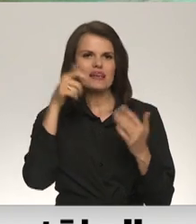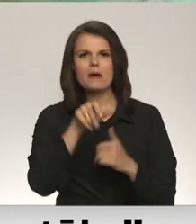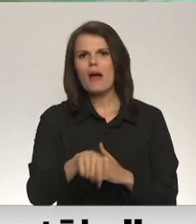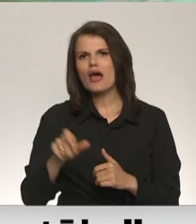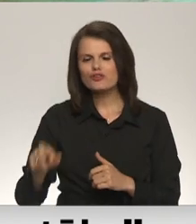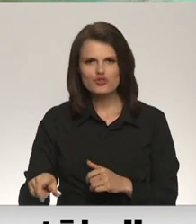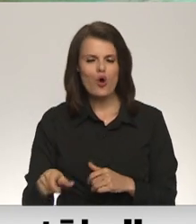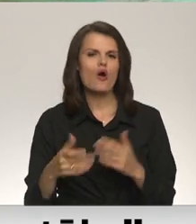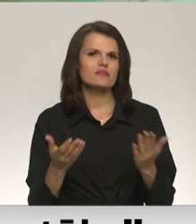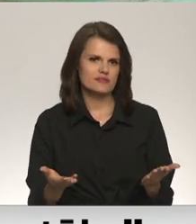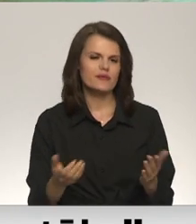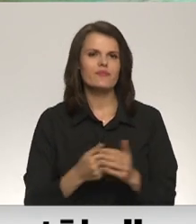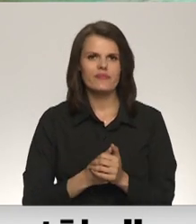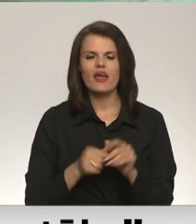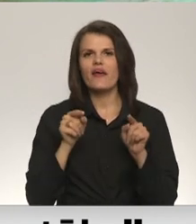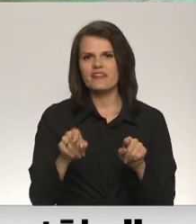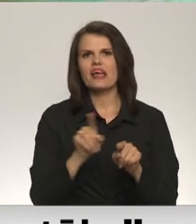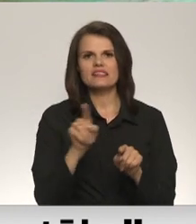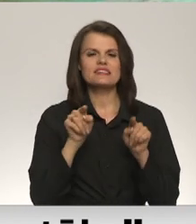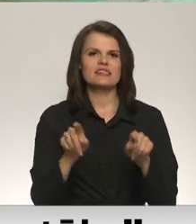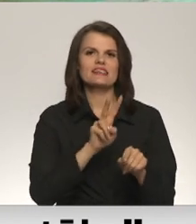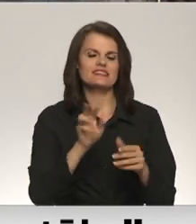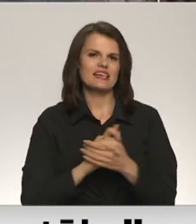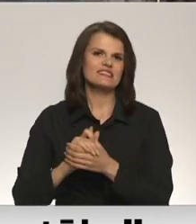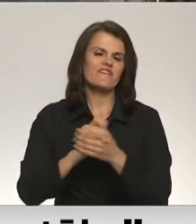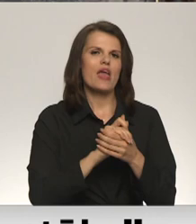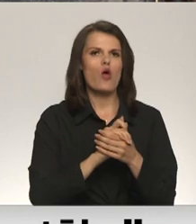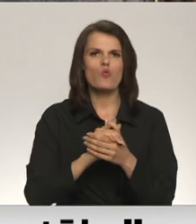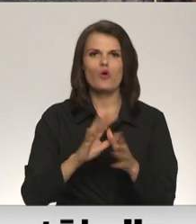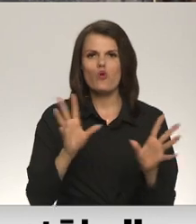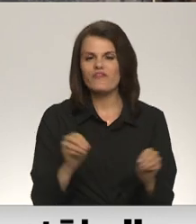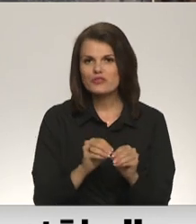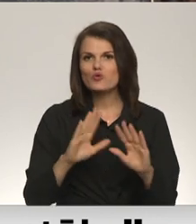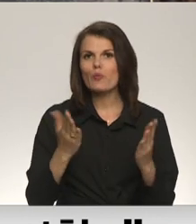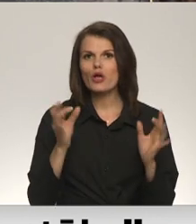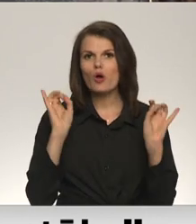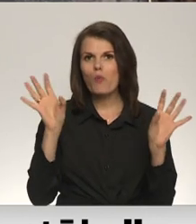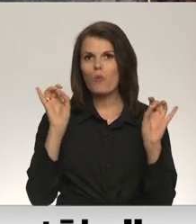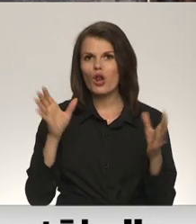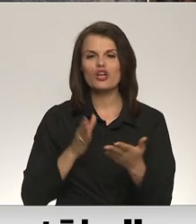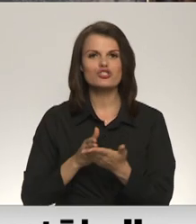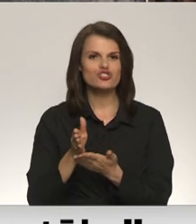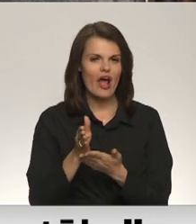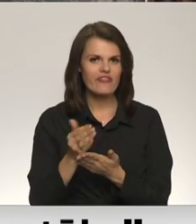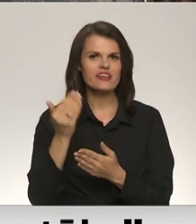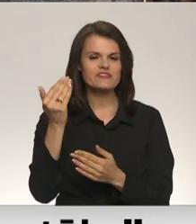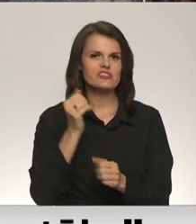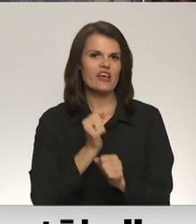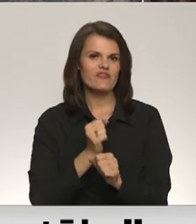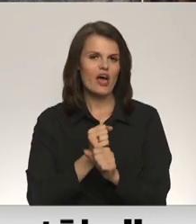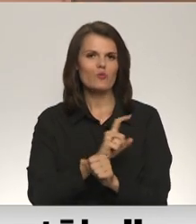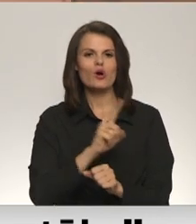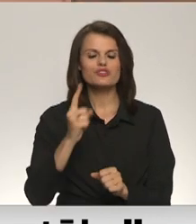personas, tā kā, nu, tas arī ir tas, kas vieno to visu. Tomēr populārākais žanrs Jaņa Rozentāla daļradē